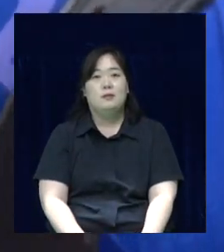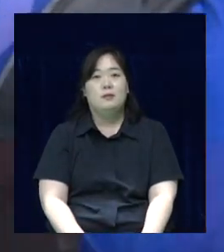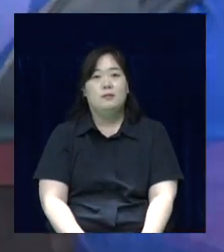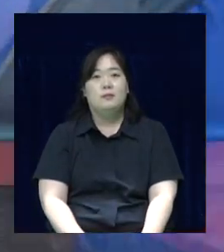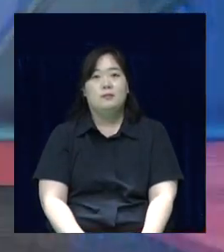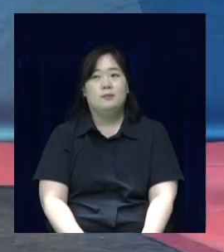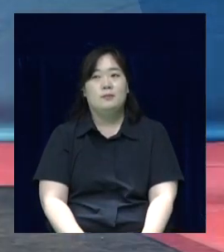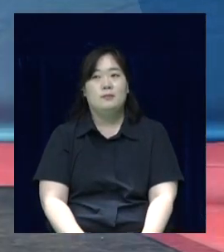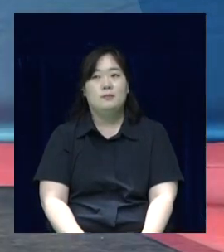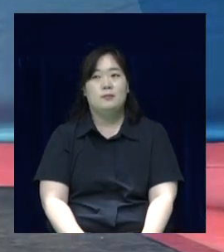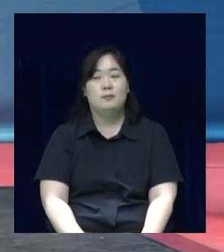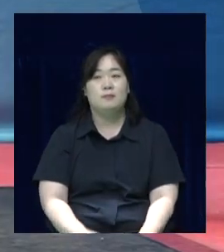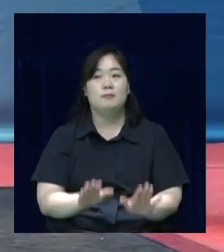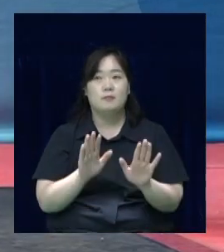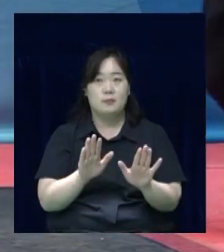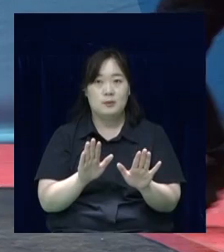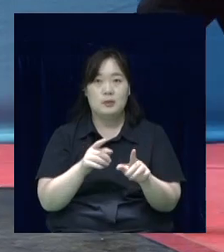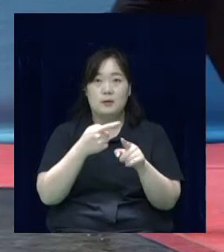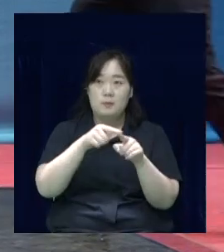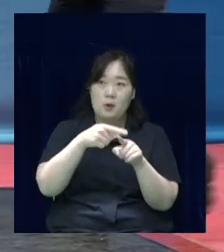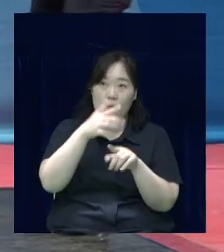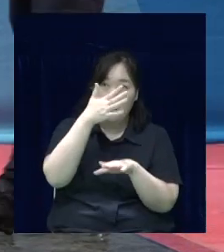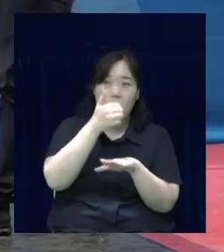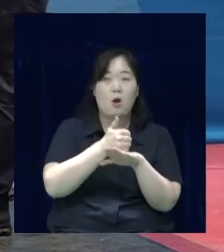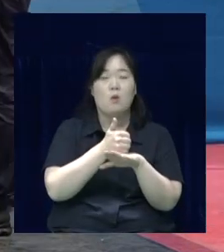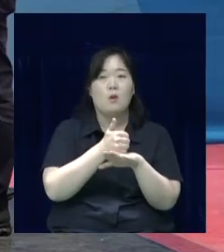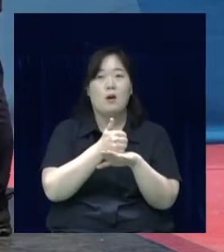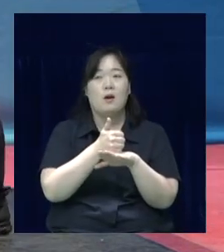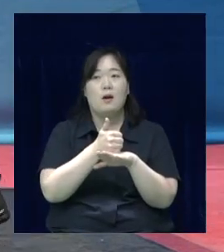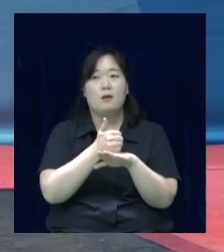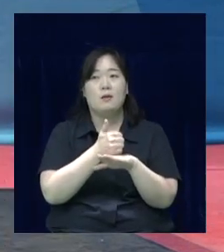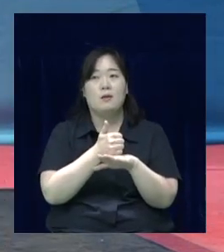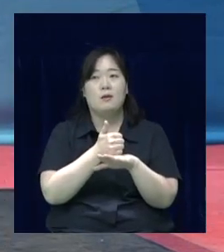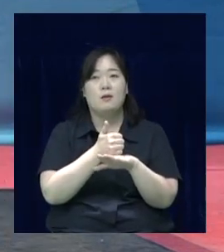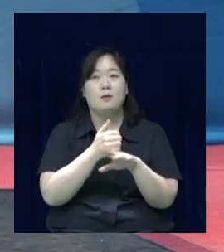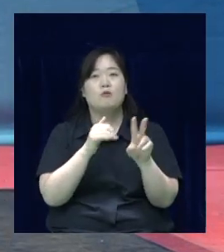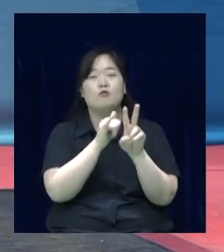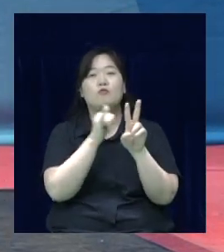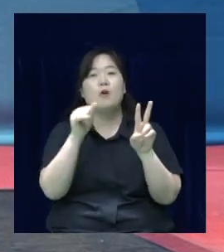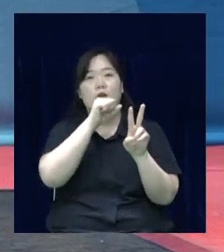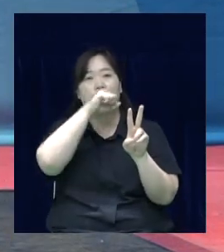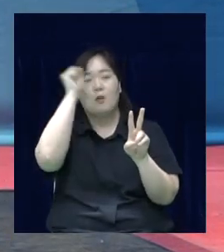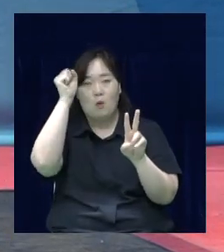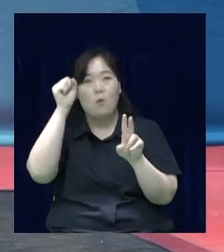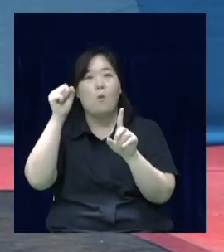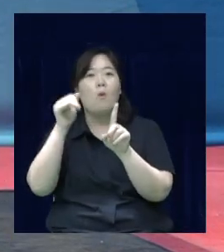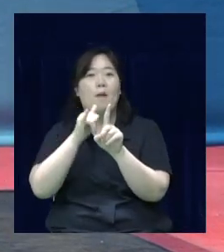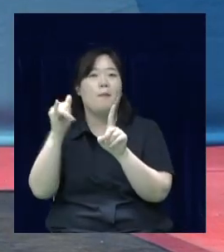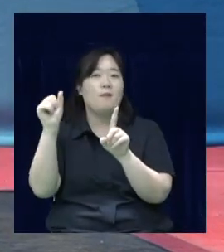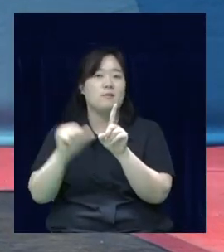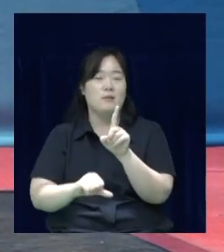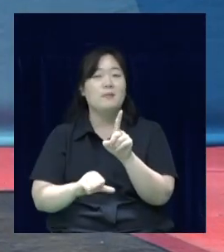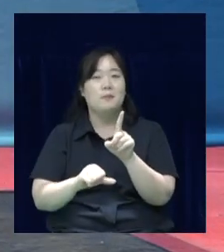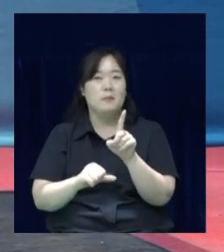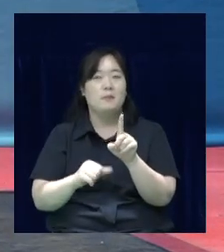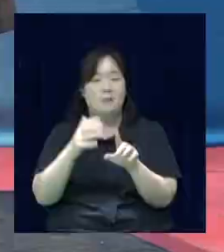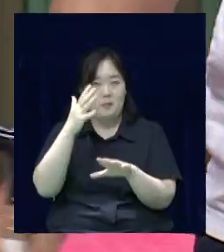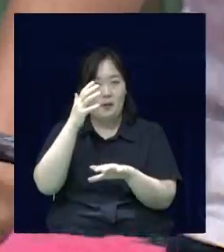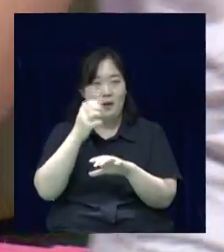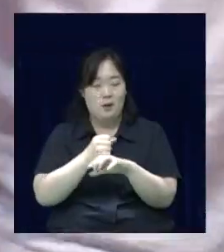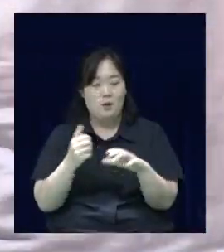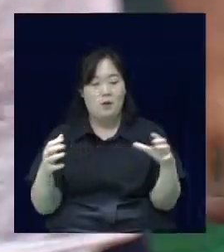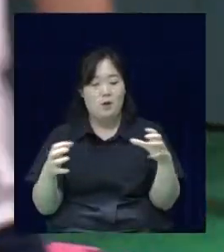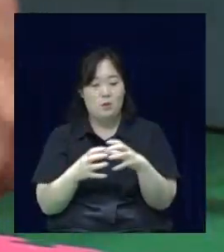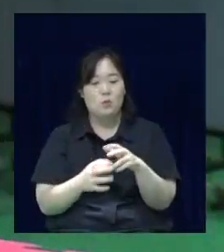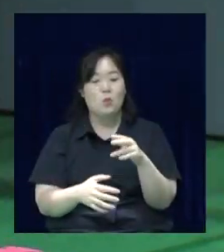모든 동작이 마무리가 됐고요. 심판진의 판정 두 명의 심판이 성공을 선언했습니다. 예, 약간 불안한